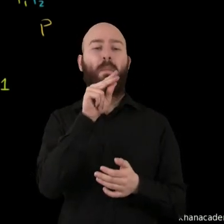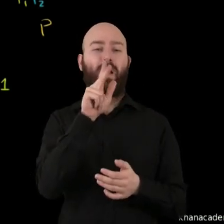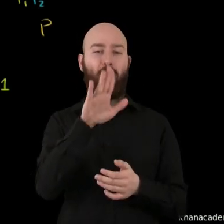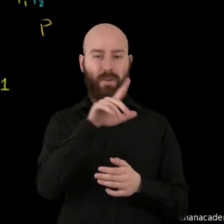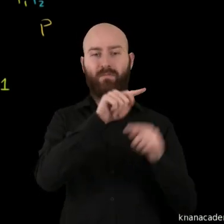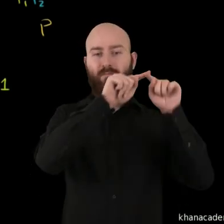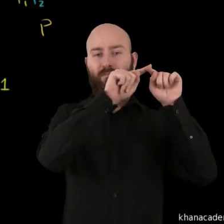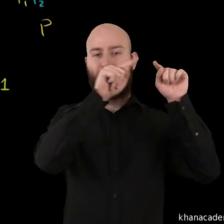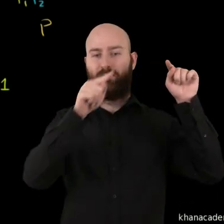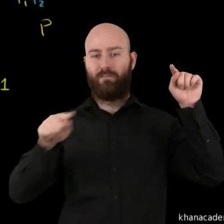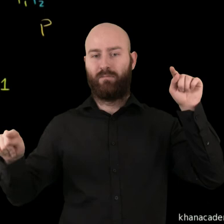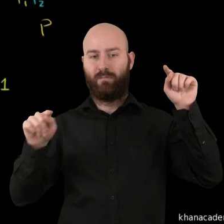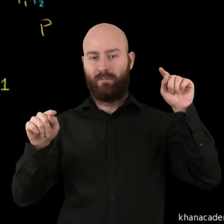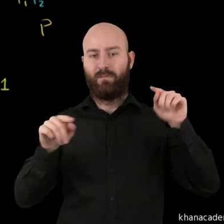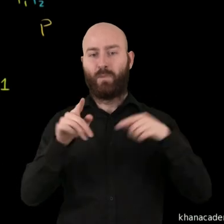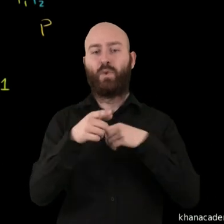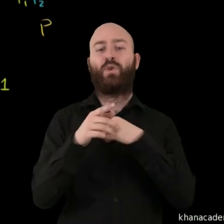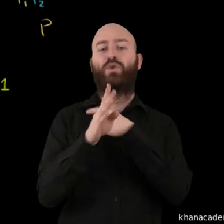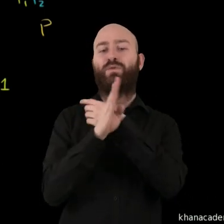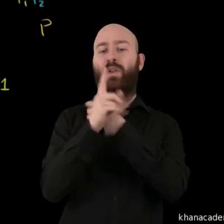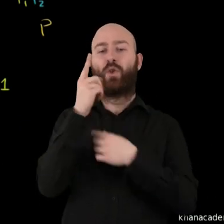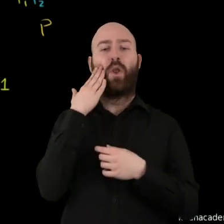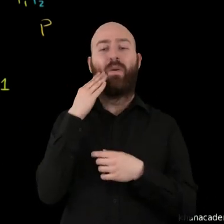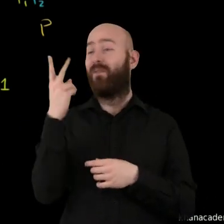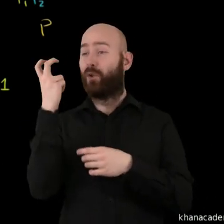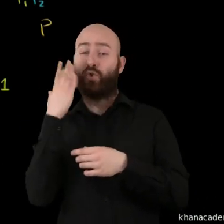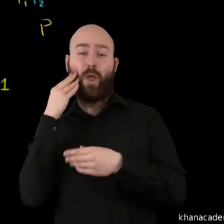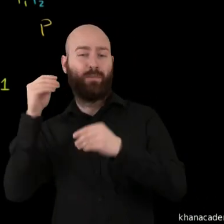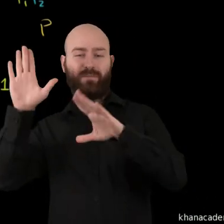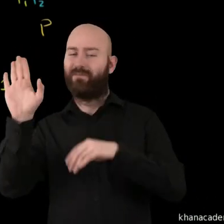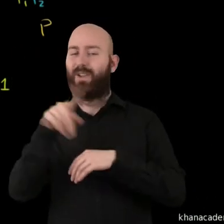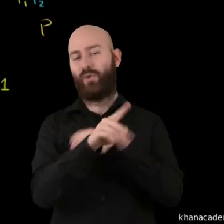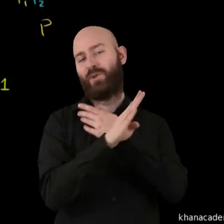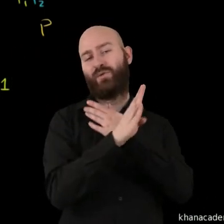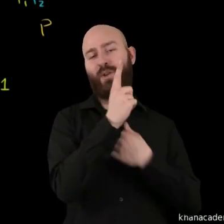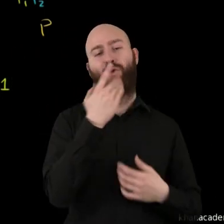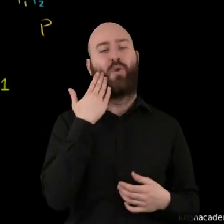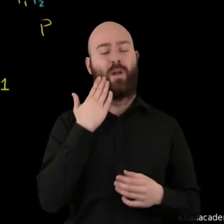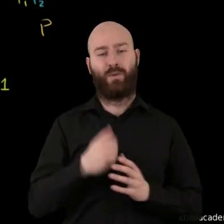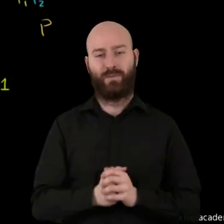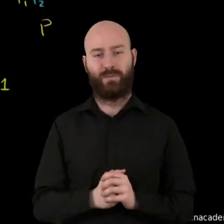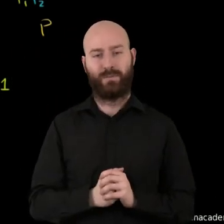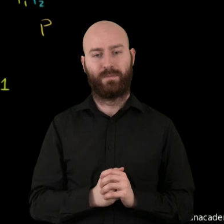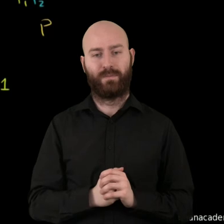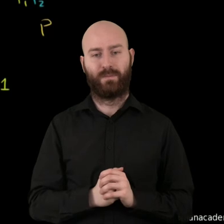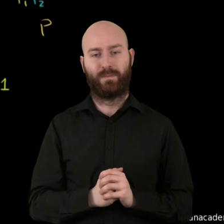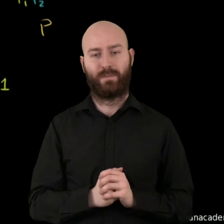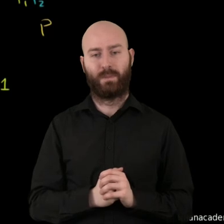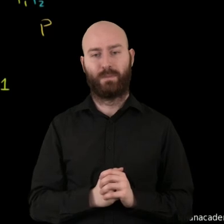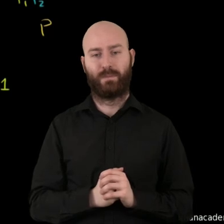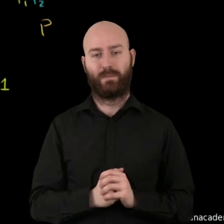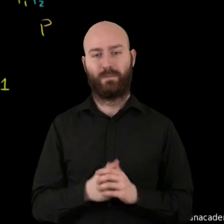więc ceny były niezmienne, przyrost PKB... Przyrost PKB wynosiłby 91